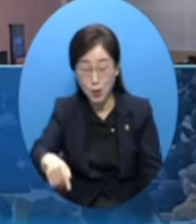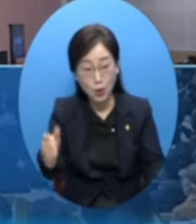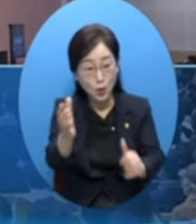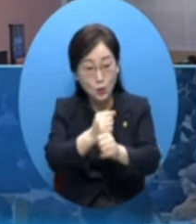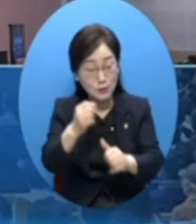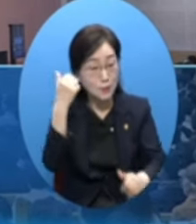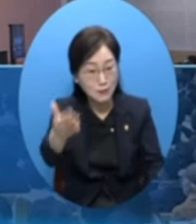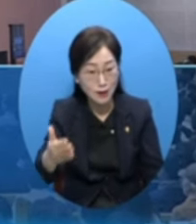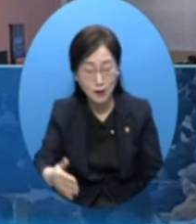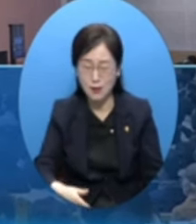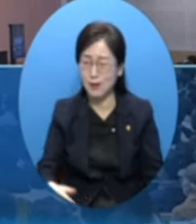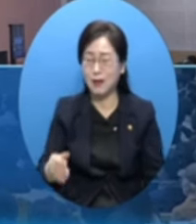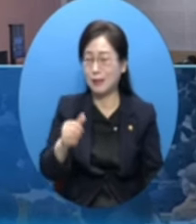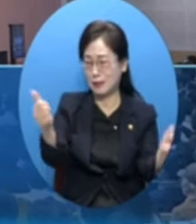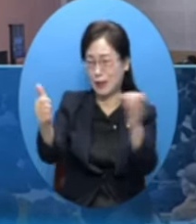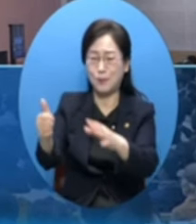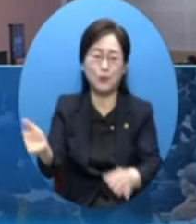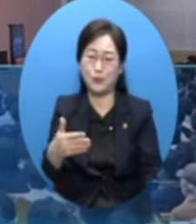있느냐? 대답하되 없나이다.